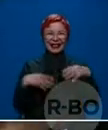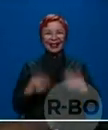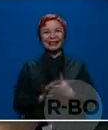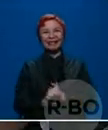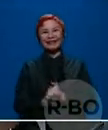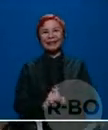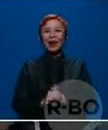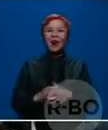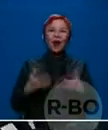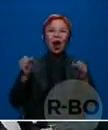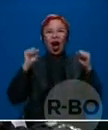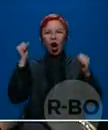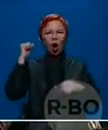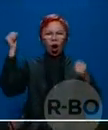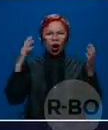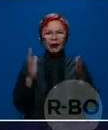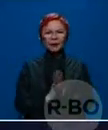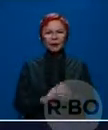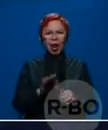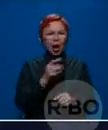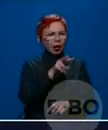bu Para paslon